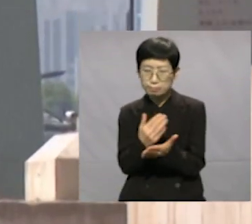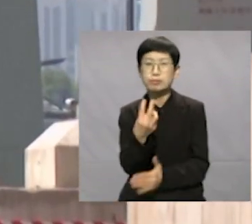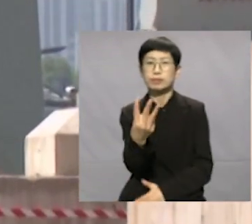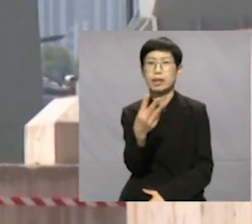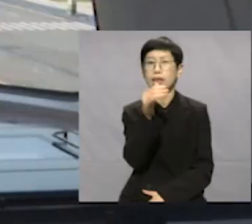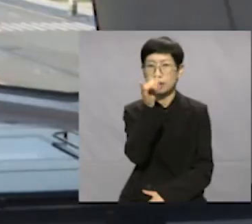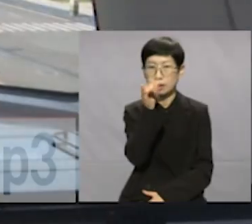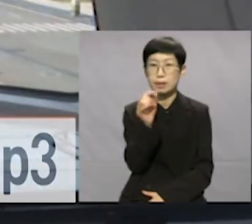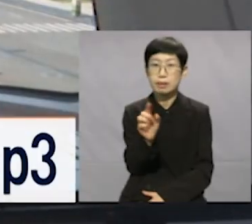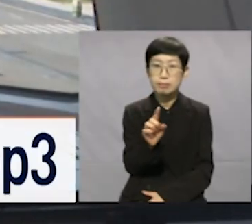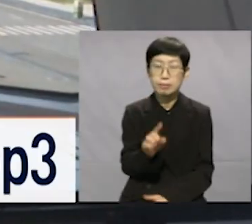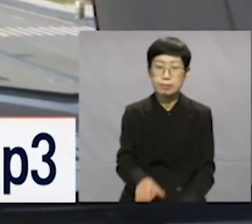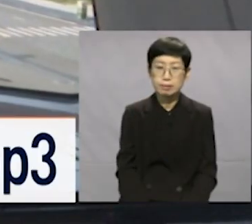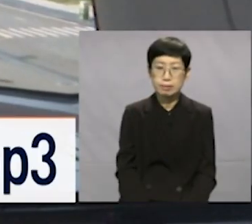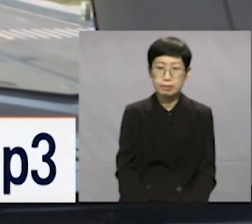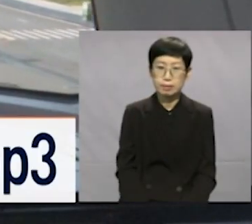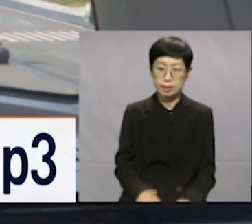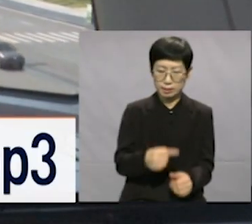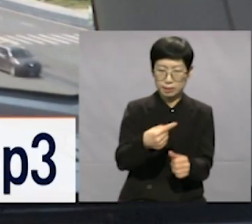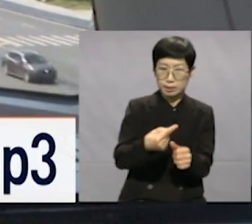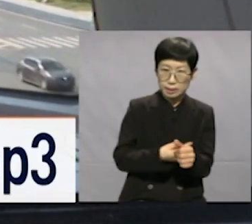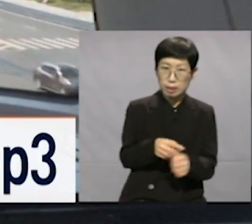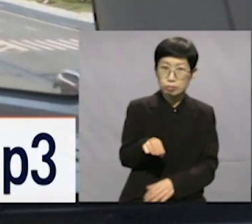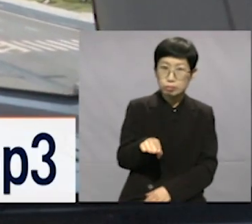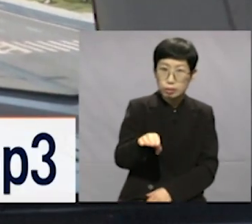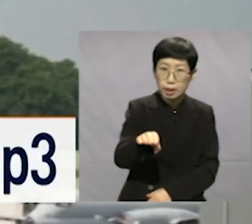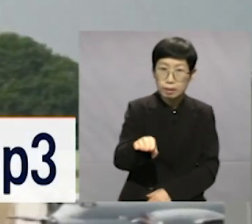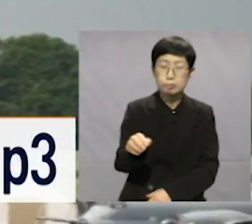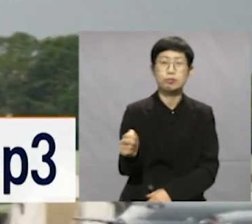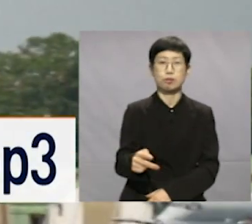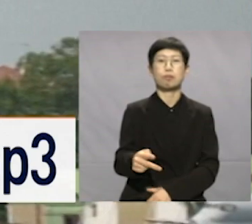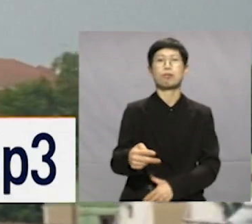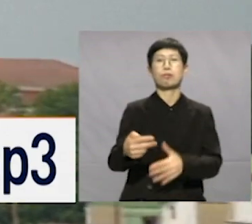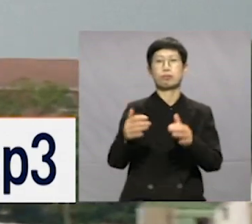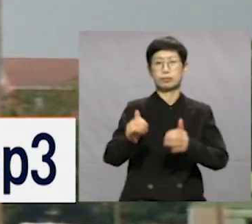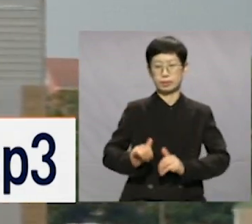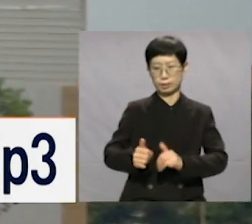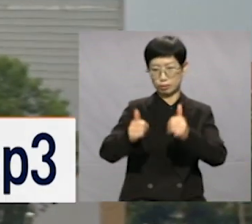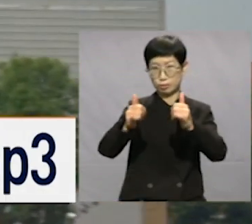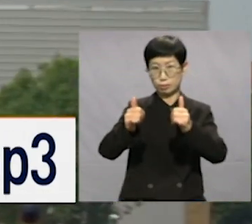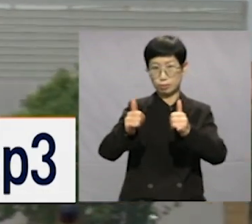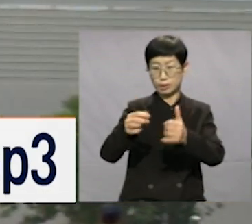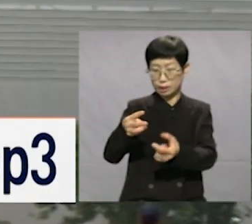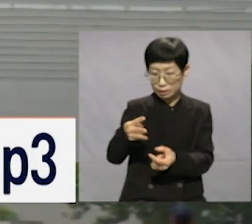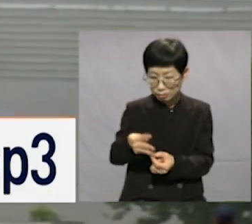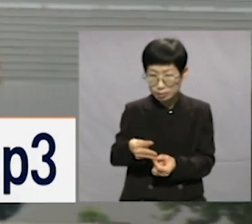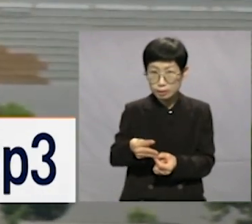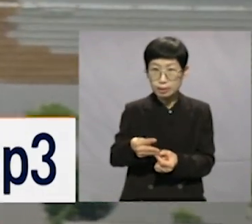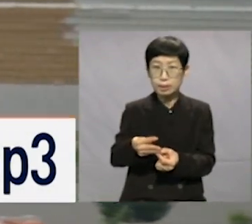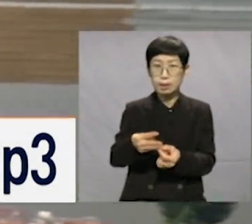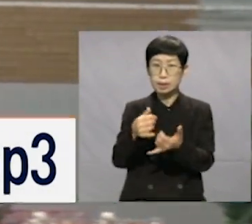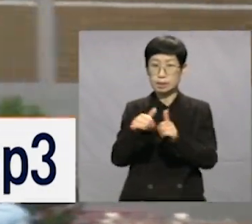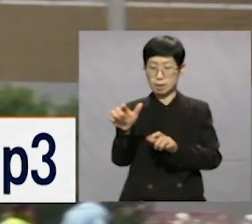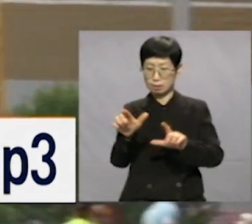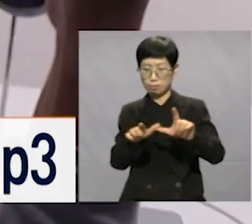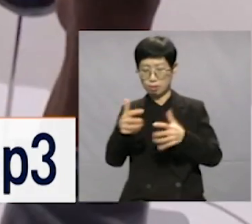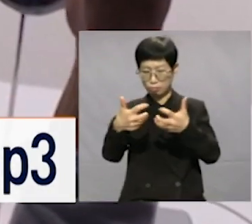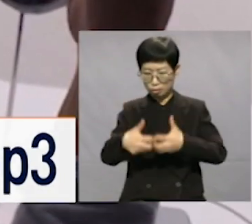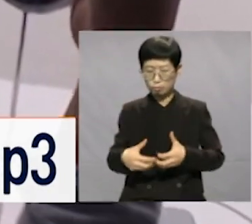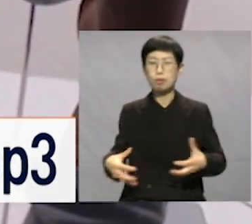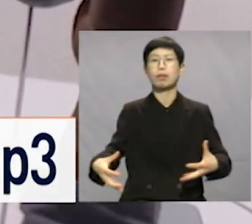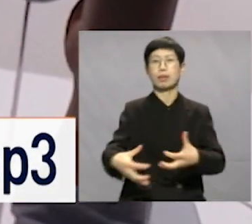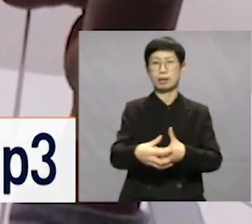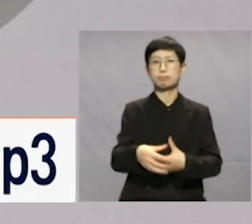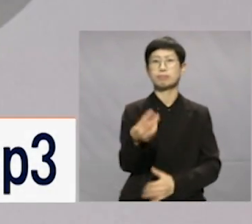로봇 전문가들은. 자율주행차, 드론도 로봇으로 봅니다. 그다음에 휴머노이드 로봇까지 포함을 해서 네. 올해가 이제